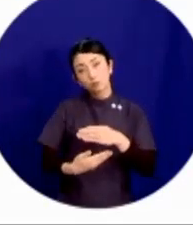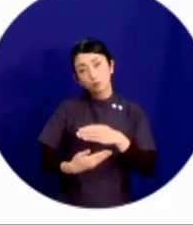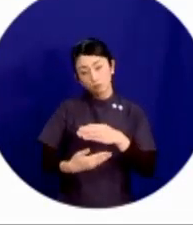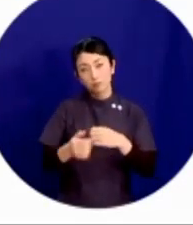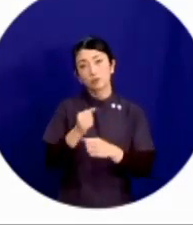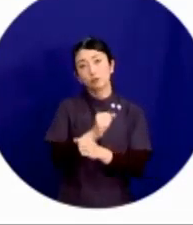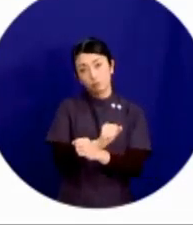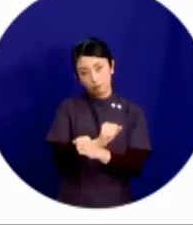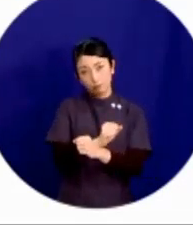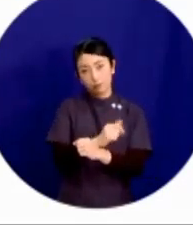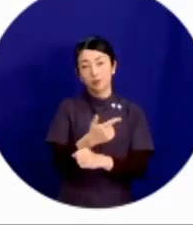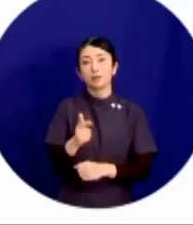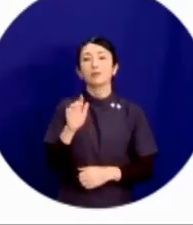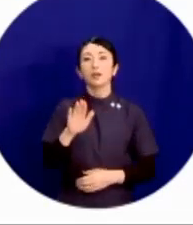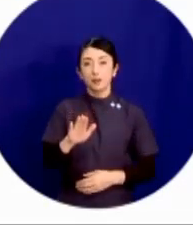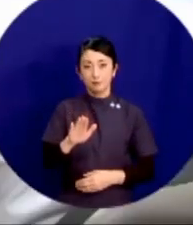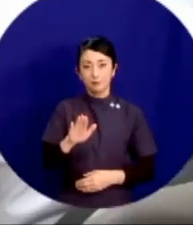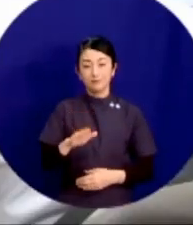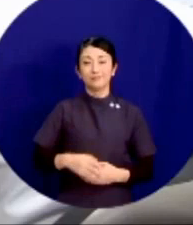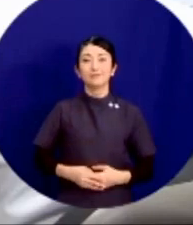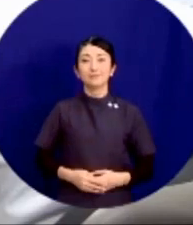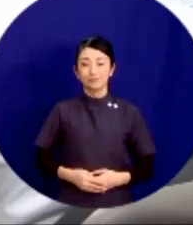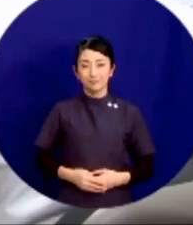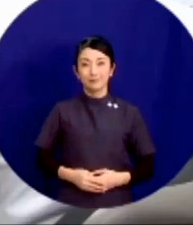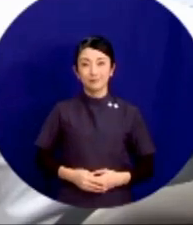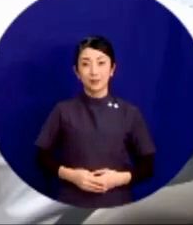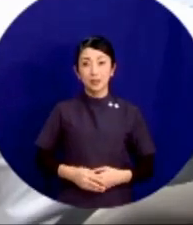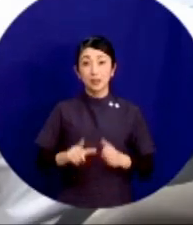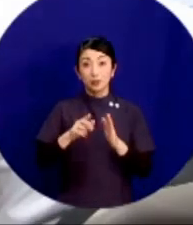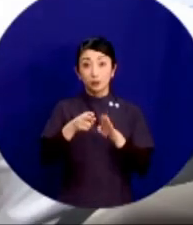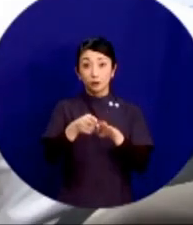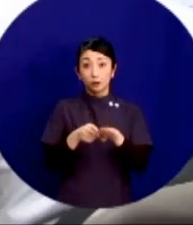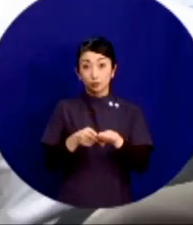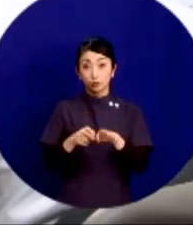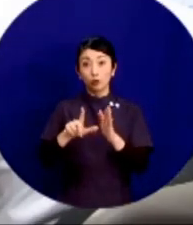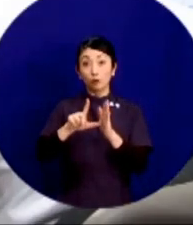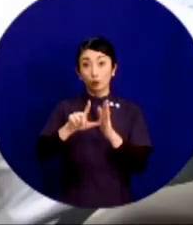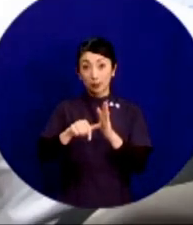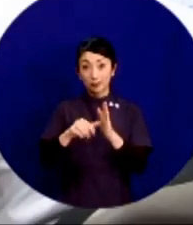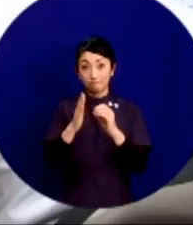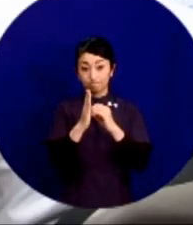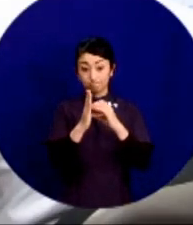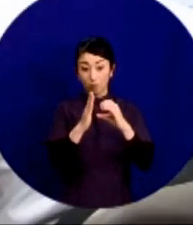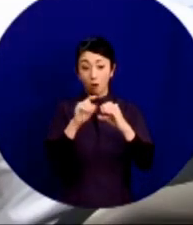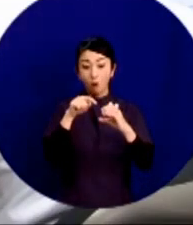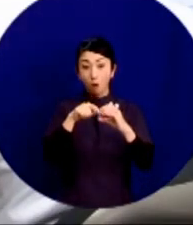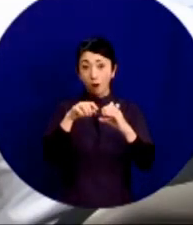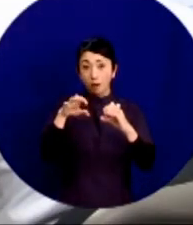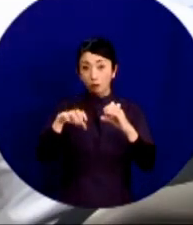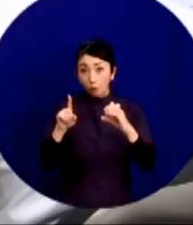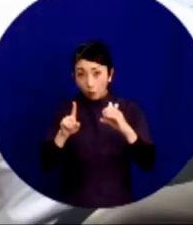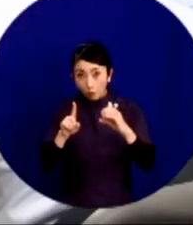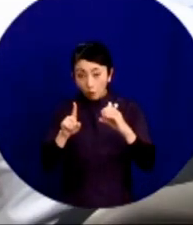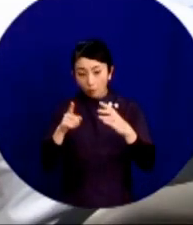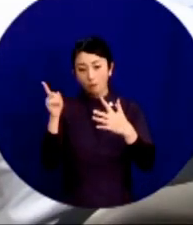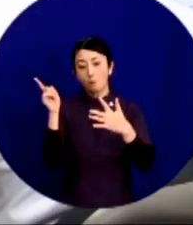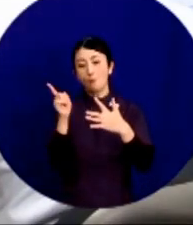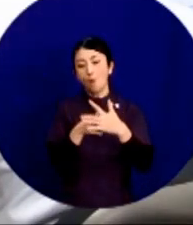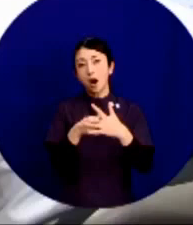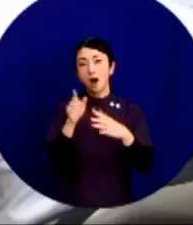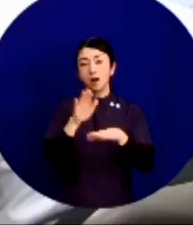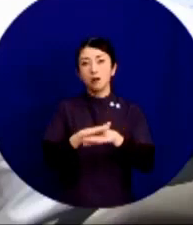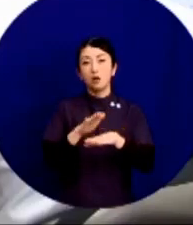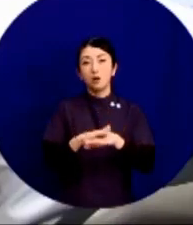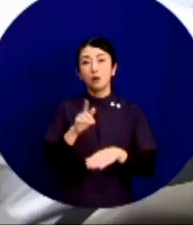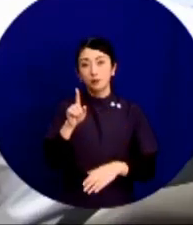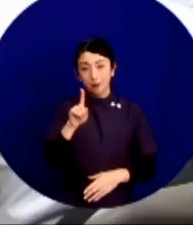を行っております。 手術中に腫瘍自体をピンポイントで教えてくれるシステムなんか